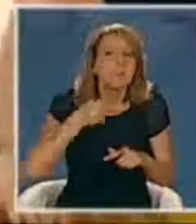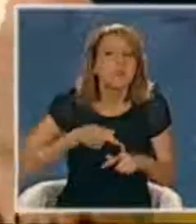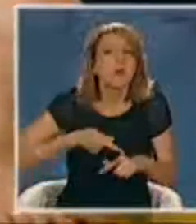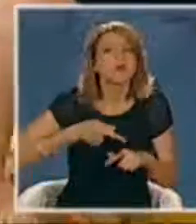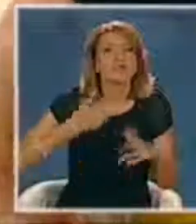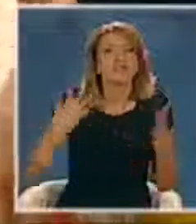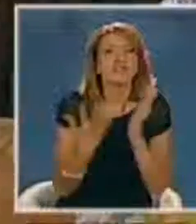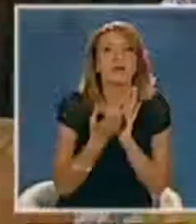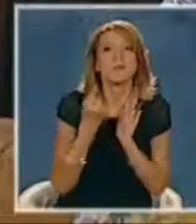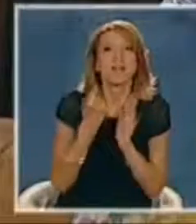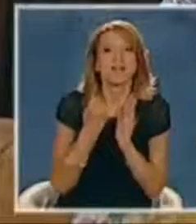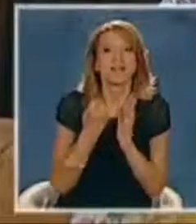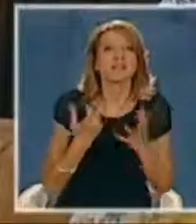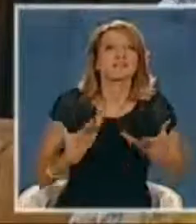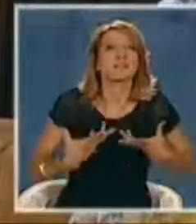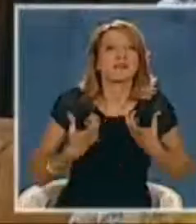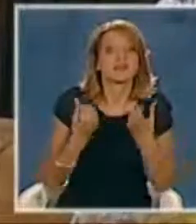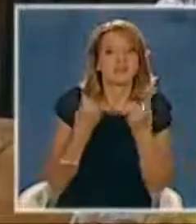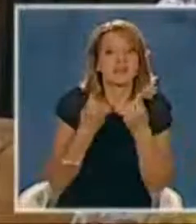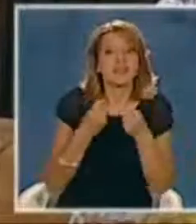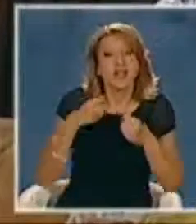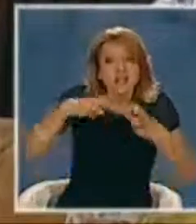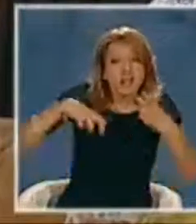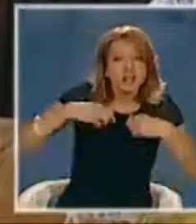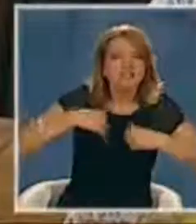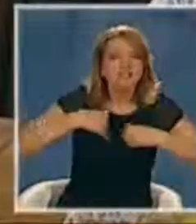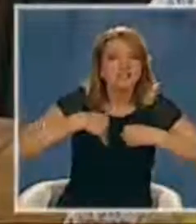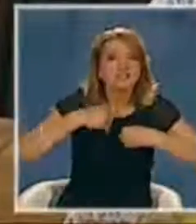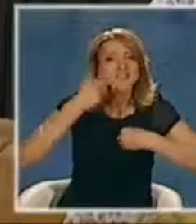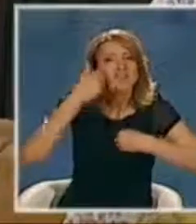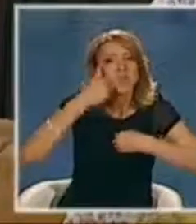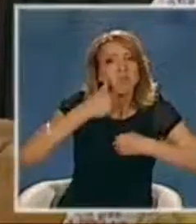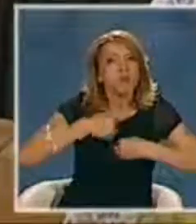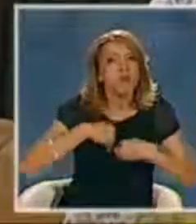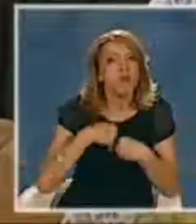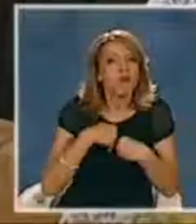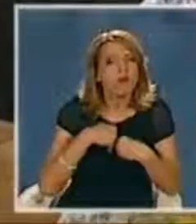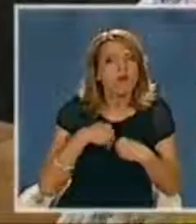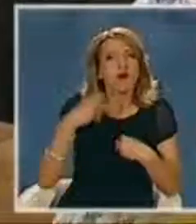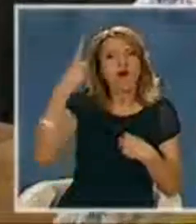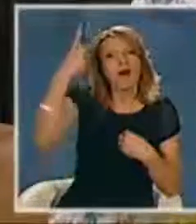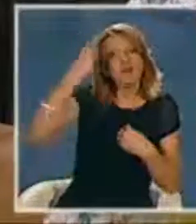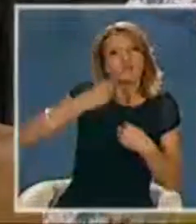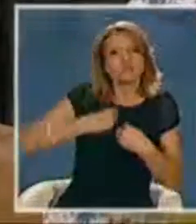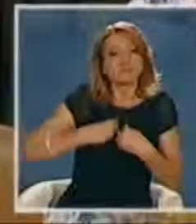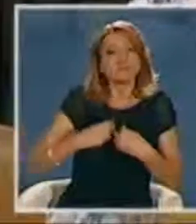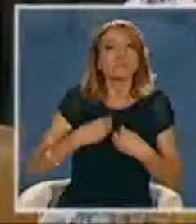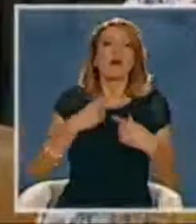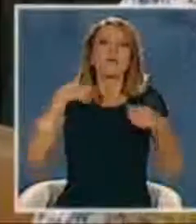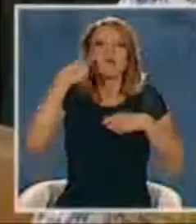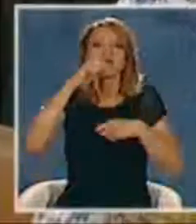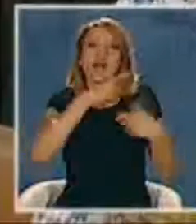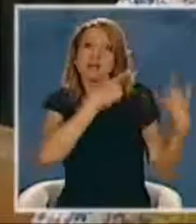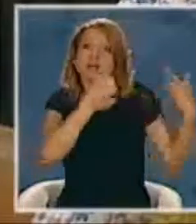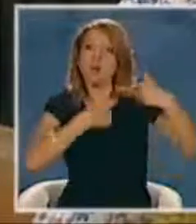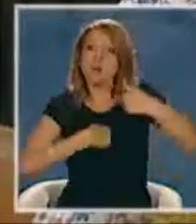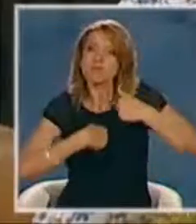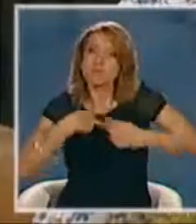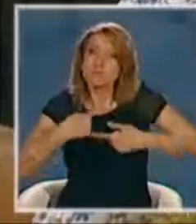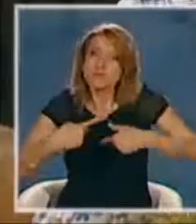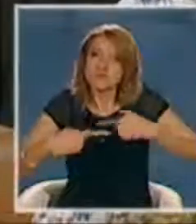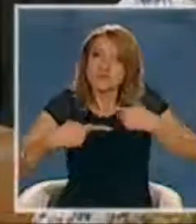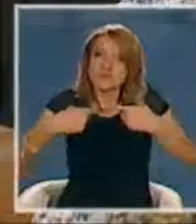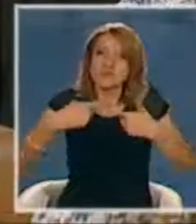да наистина да има доброто в себе си, което е закодирано, което ни е дадено от нашите родители, ако щете, дадено ни